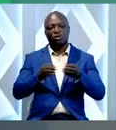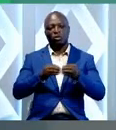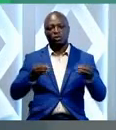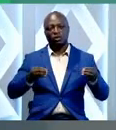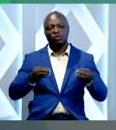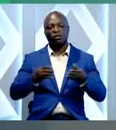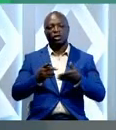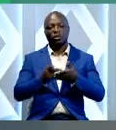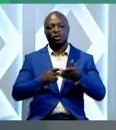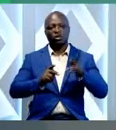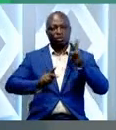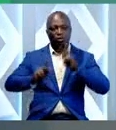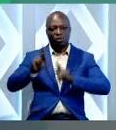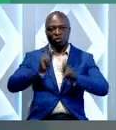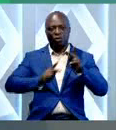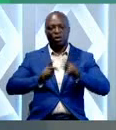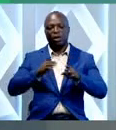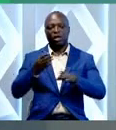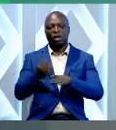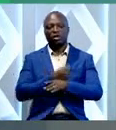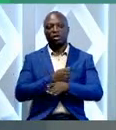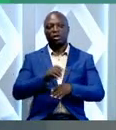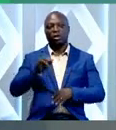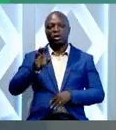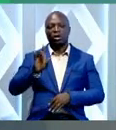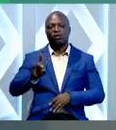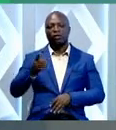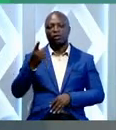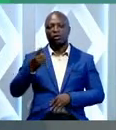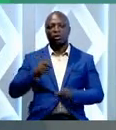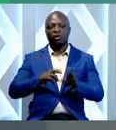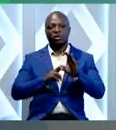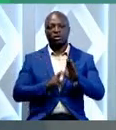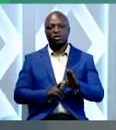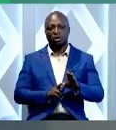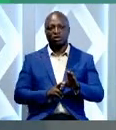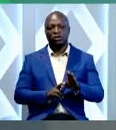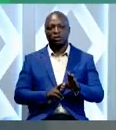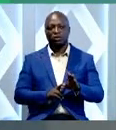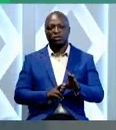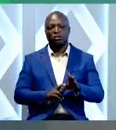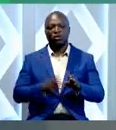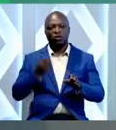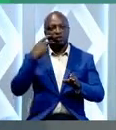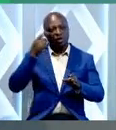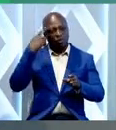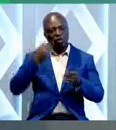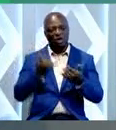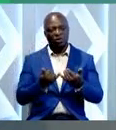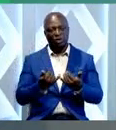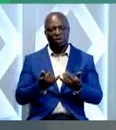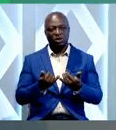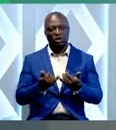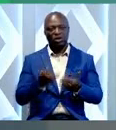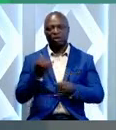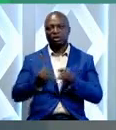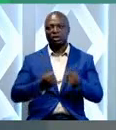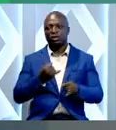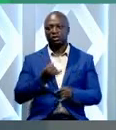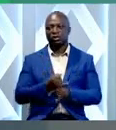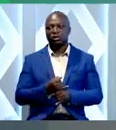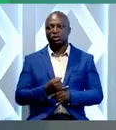parti du peuple a donc remporté 81 sièges. Voilà pour l'actualité